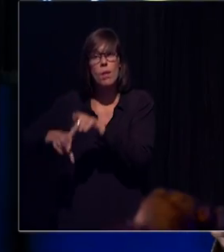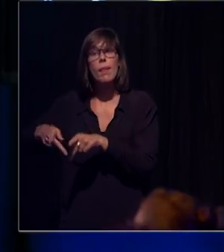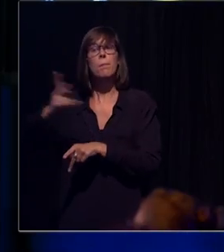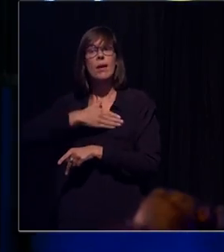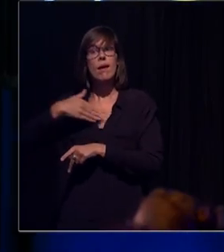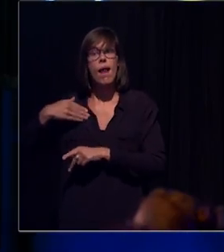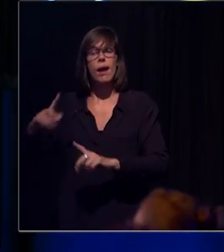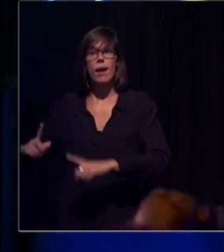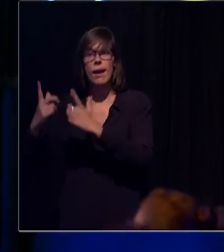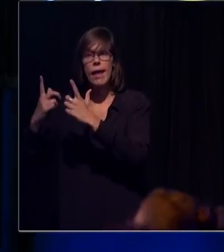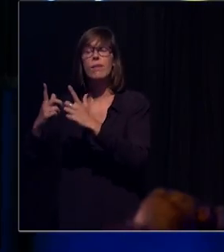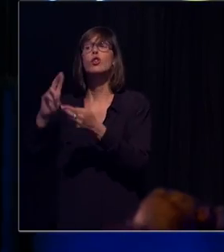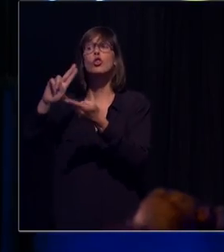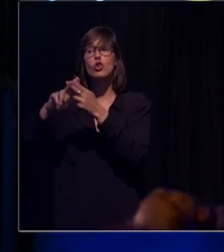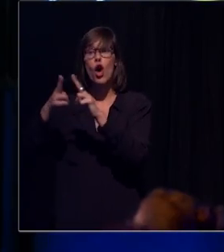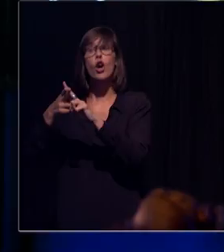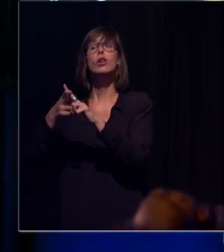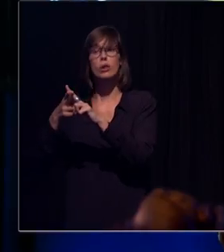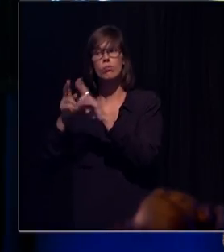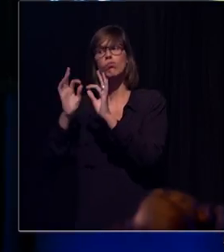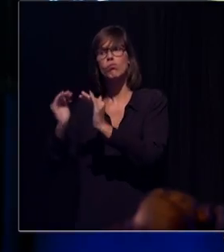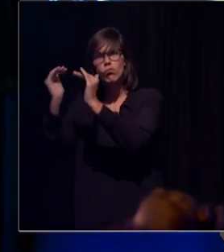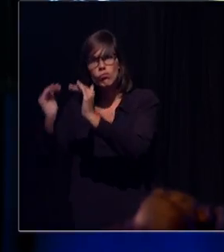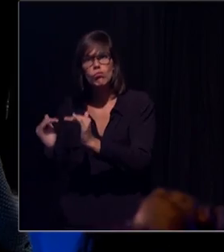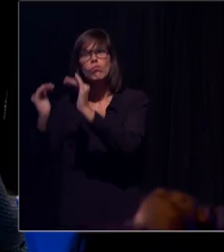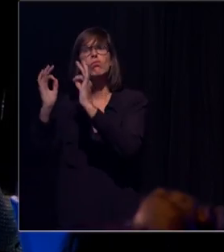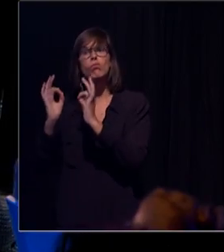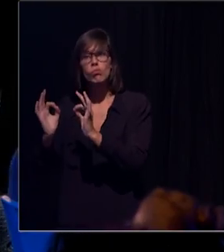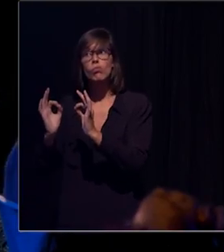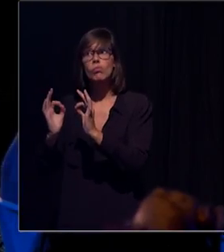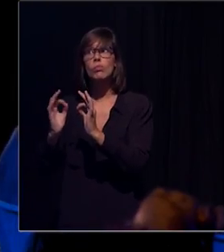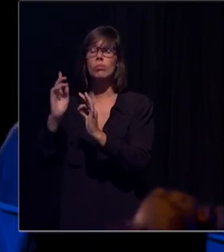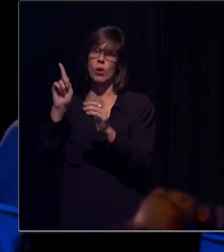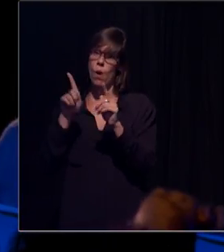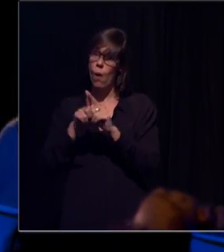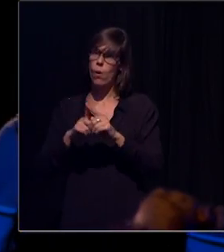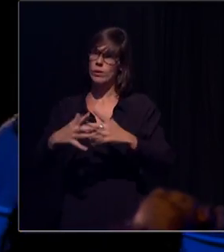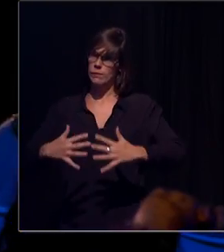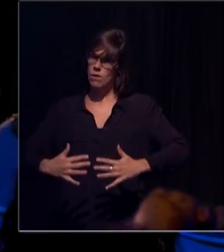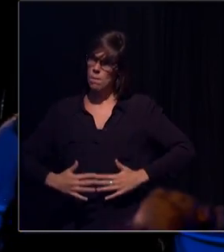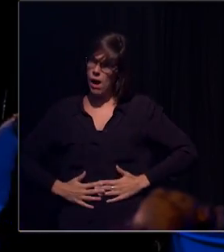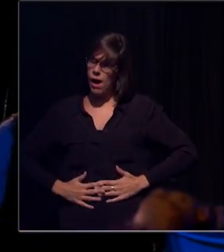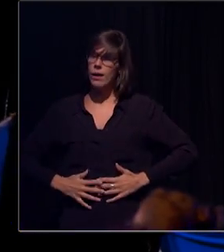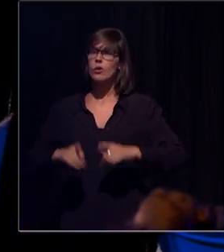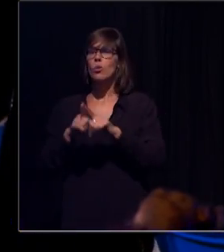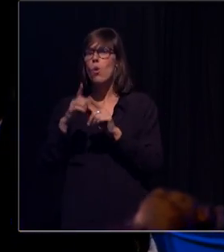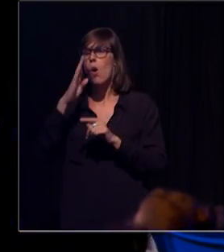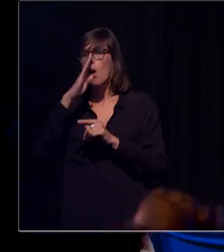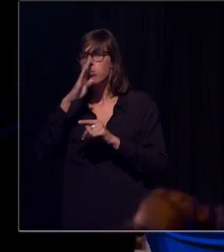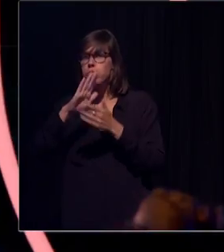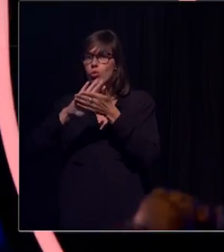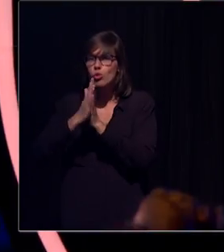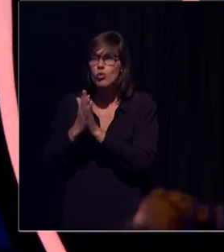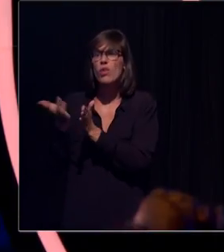te leven, niet alleen die suiker moet aangepakt worden, herinner je je? Ook die dikke buik moet aangepakt worden, ook die bloeddruk, die vetten